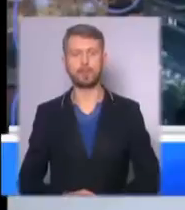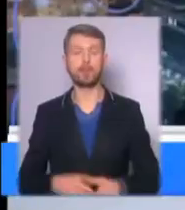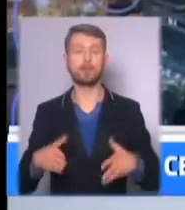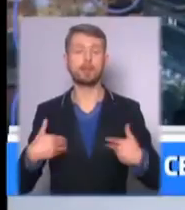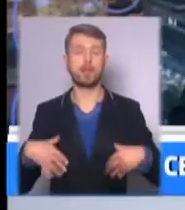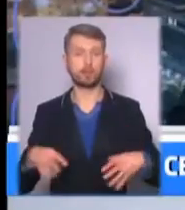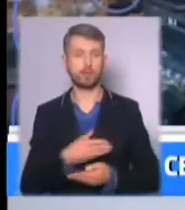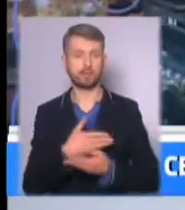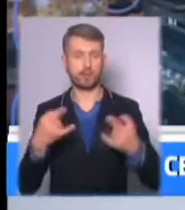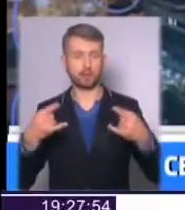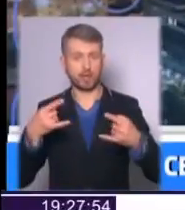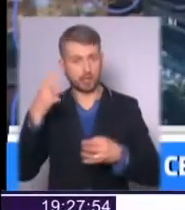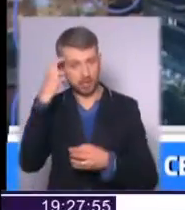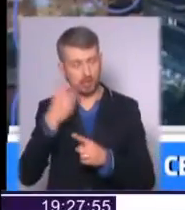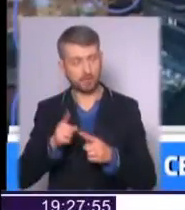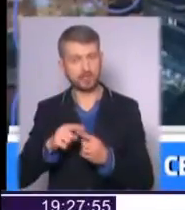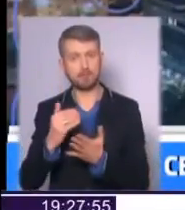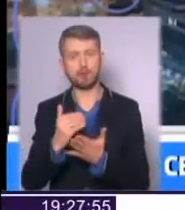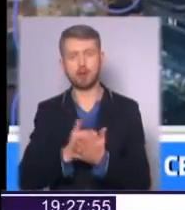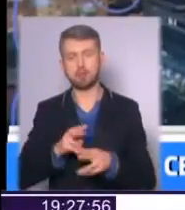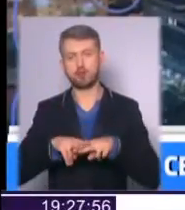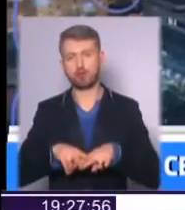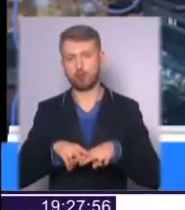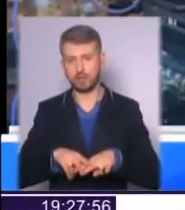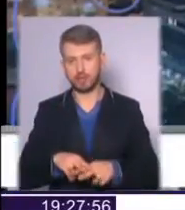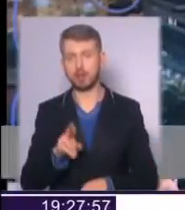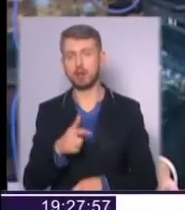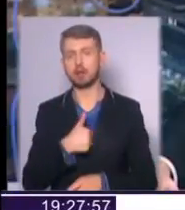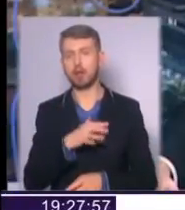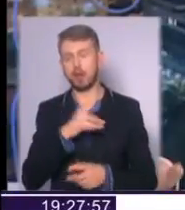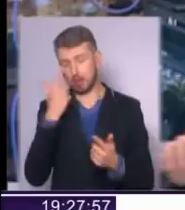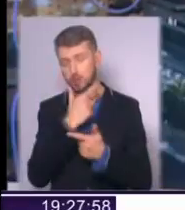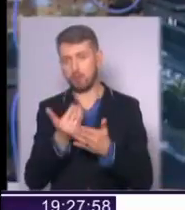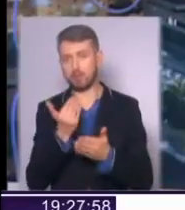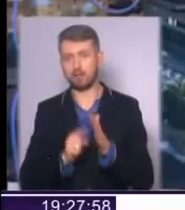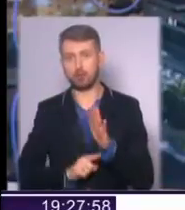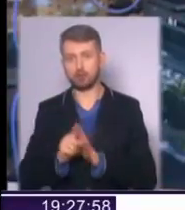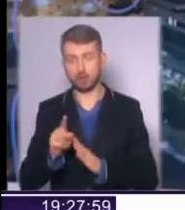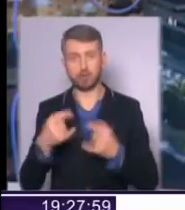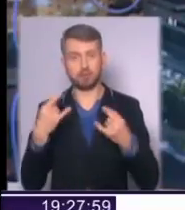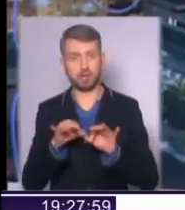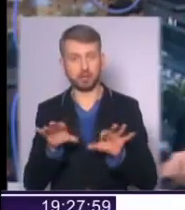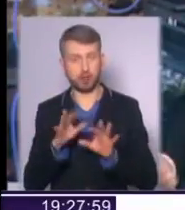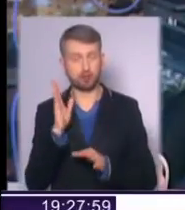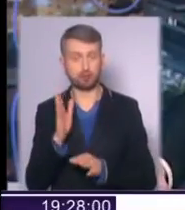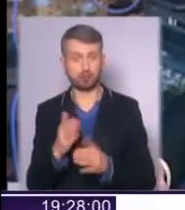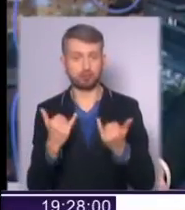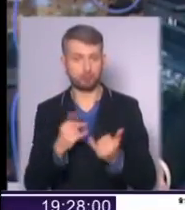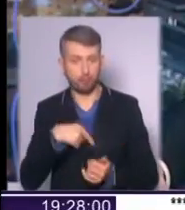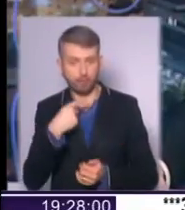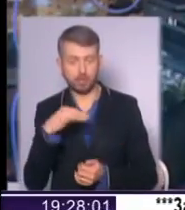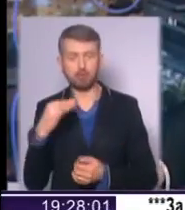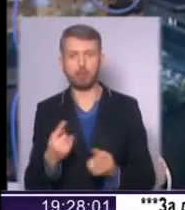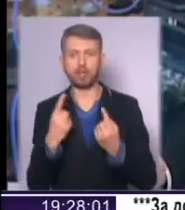Вітаємо усіх, хто з нами на телеканалі «Київ». Це програма «Столиця». З вами ведучий Сергій Дойко. Власне, як я і анонсував перед початком нашої передачі, будемо в цій годині говорити про